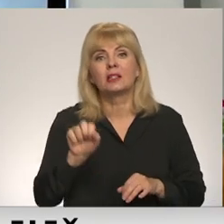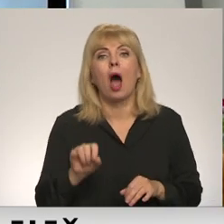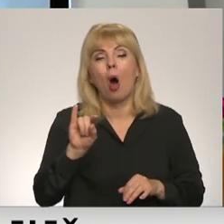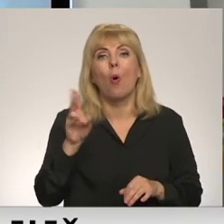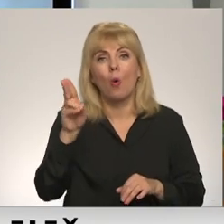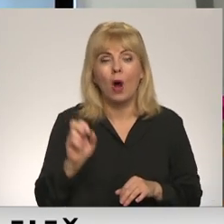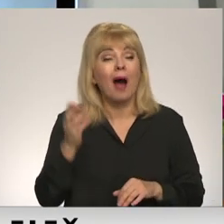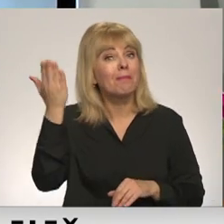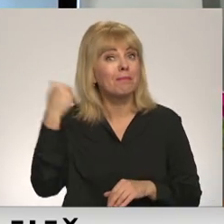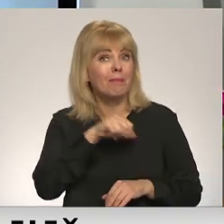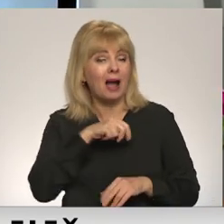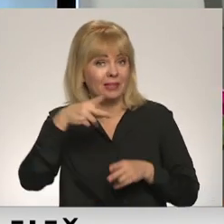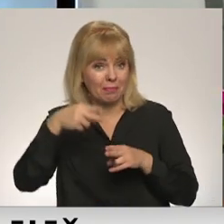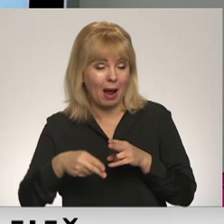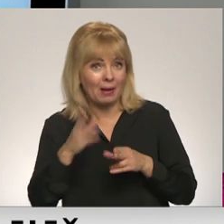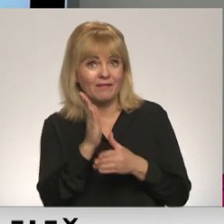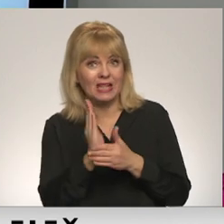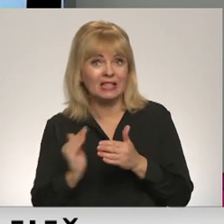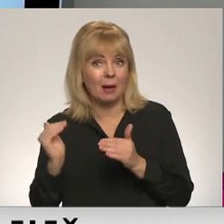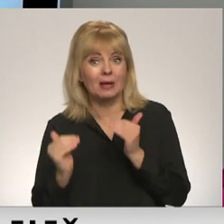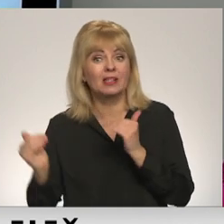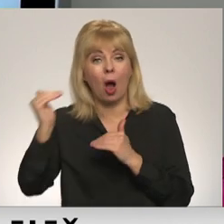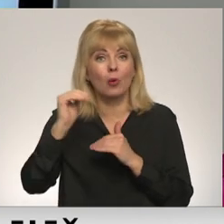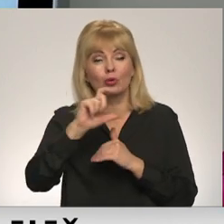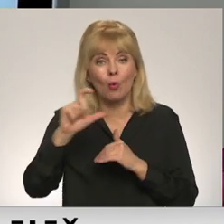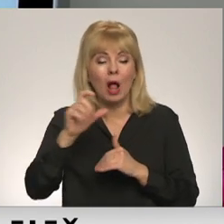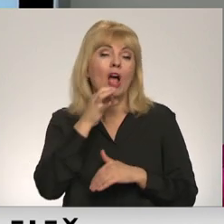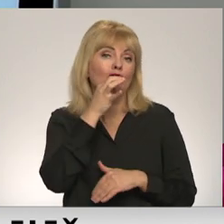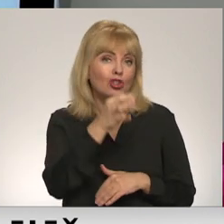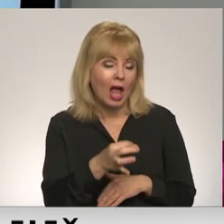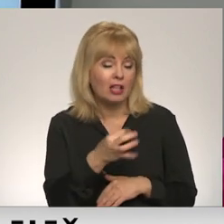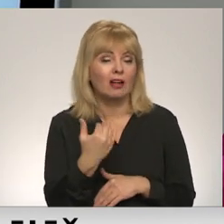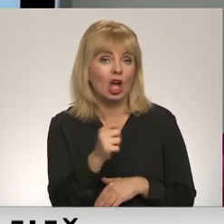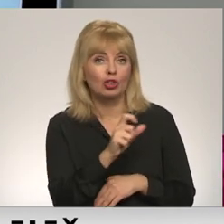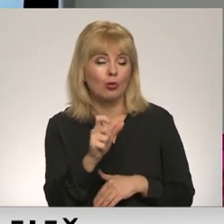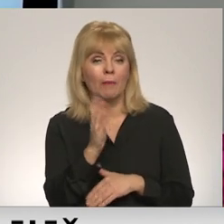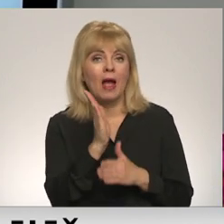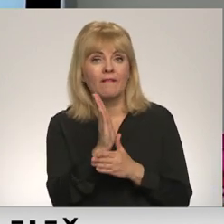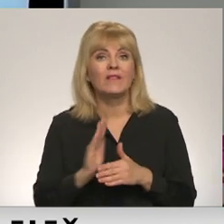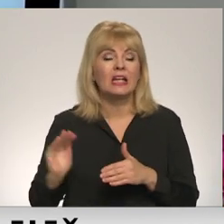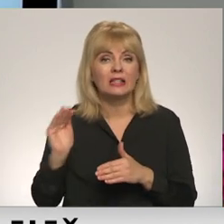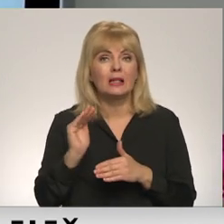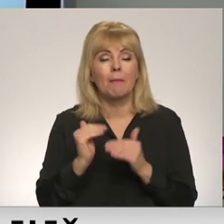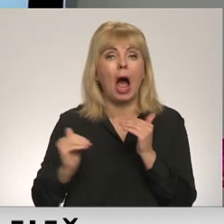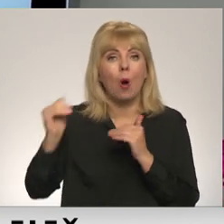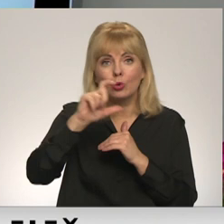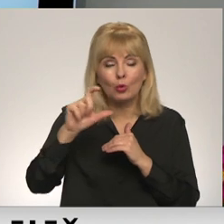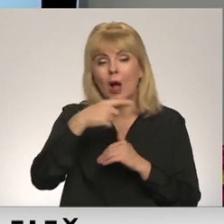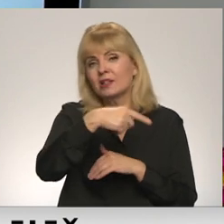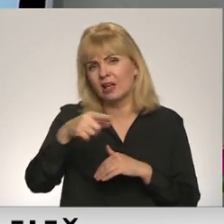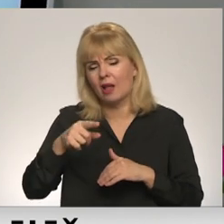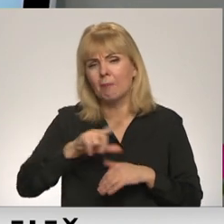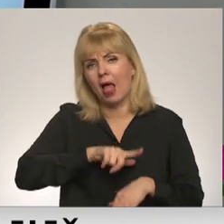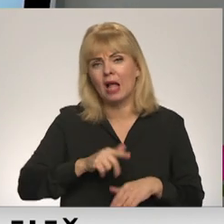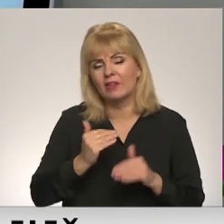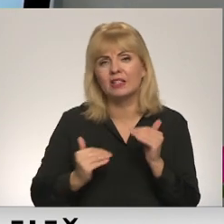pats savulaik absolvējis Vidzemes augstskolu. Viņš RTV pauž uzskatu, ka šobrīd gan Vidzemes augstskolai, gan arī citām Latvijas